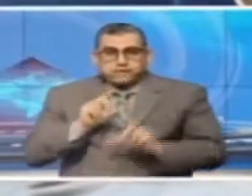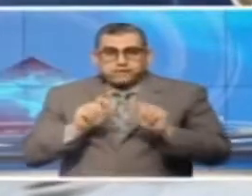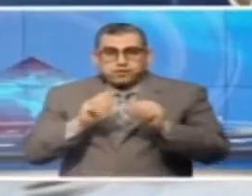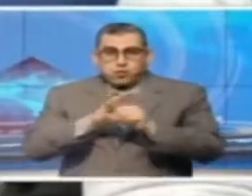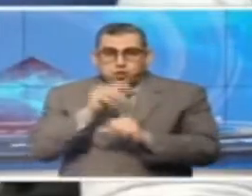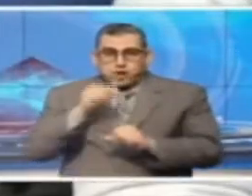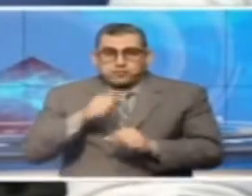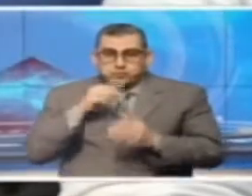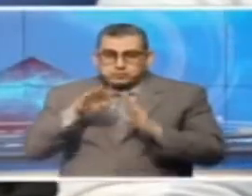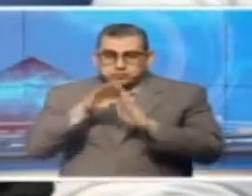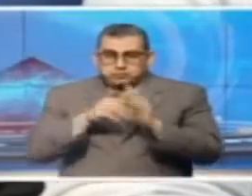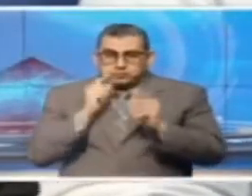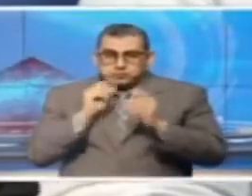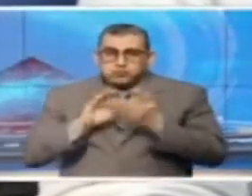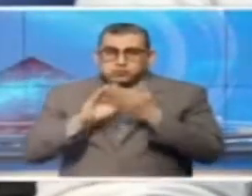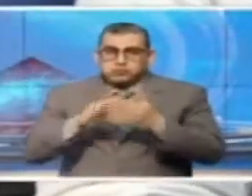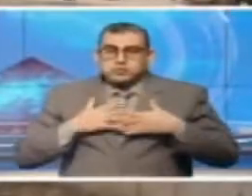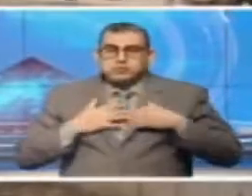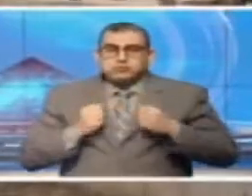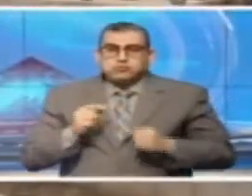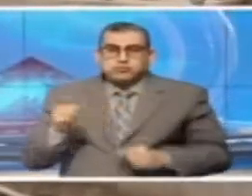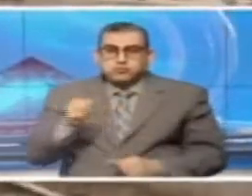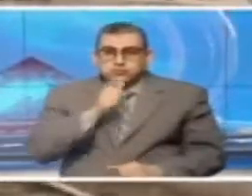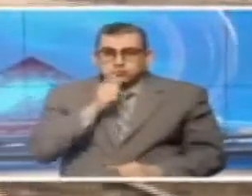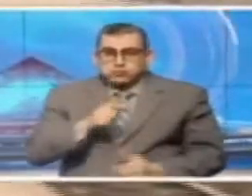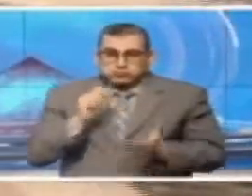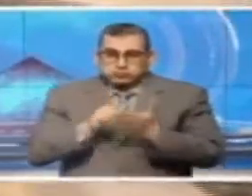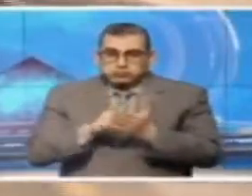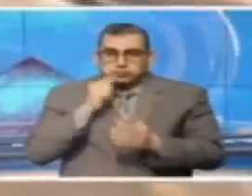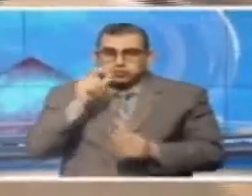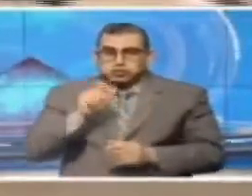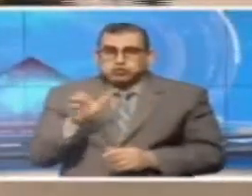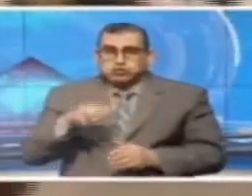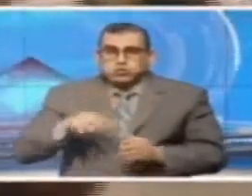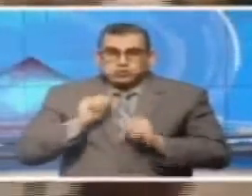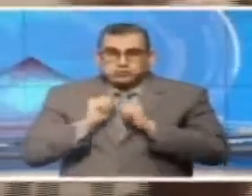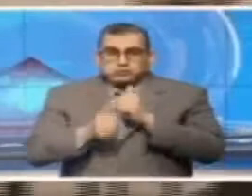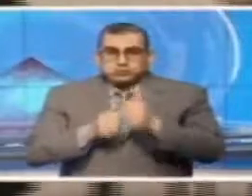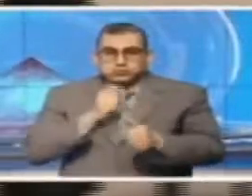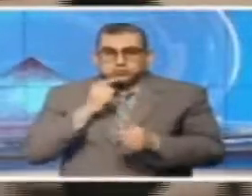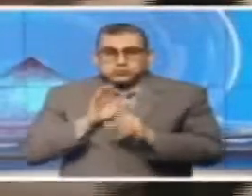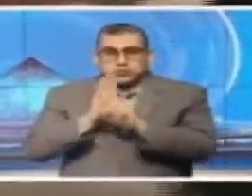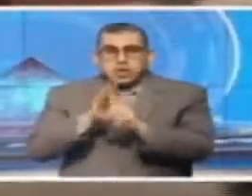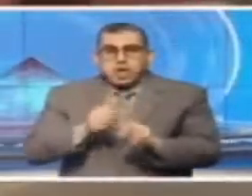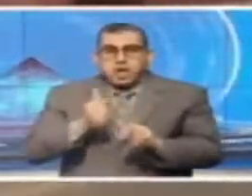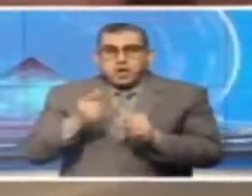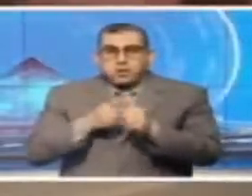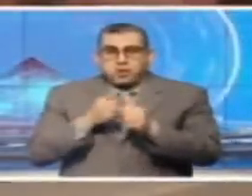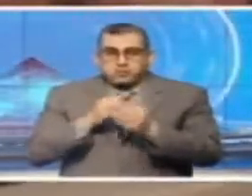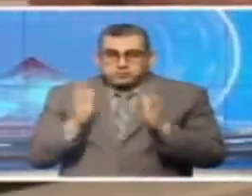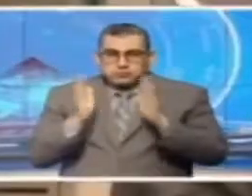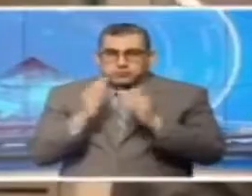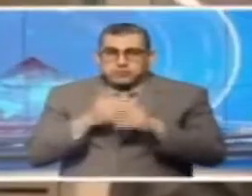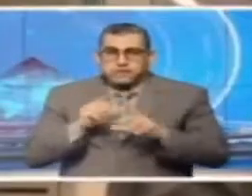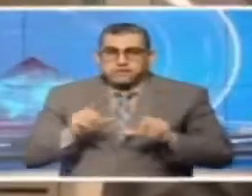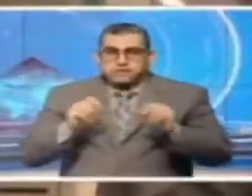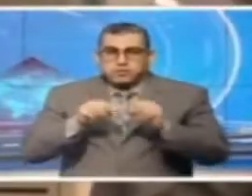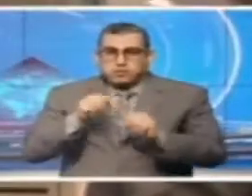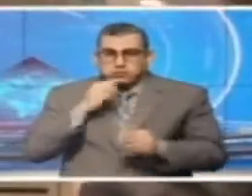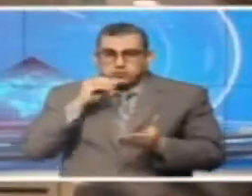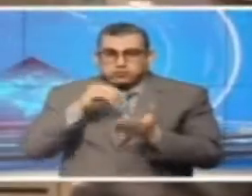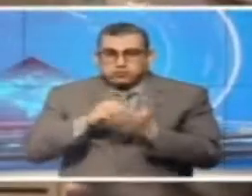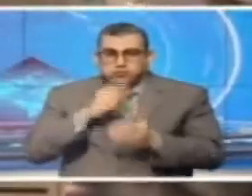من الإجراءات الاحترازية والوقائية التي تتم للمواطنين كخط الدفاع الأول لمواجهة الفيروس. بدأوا في